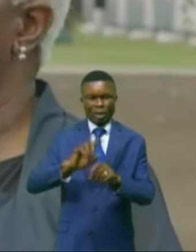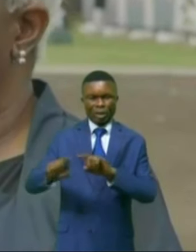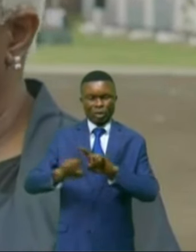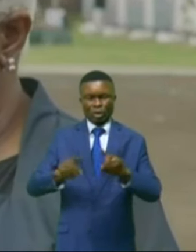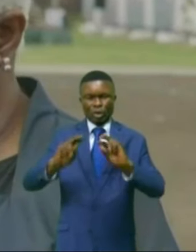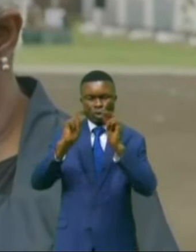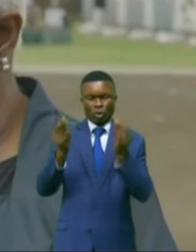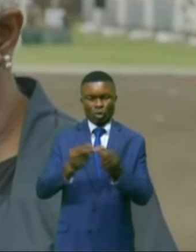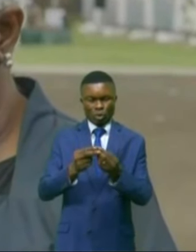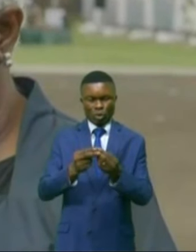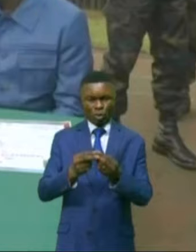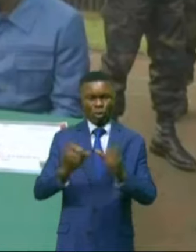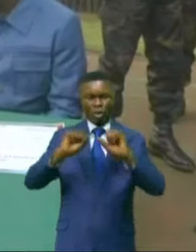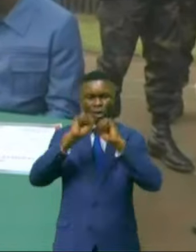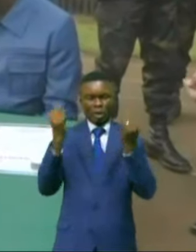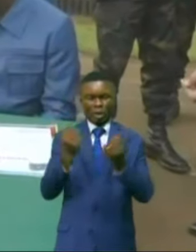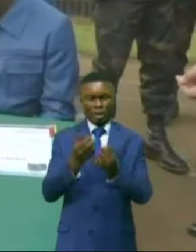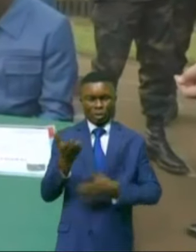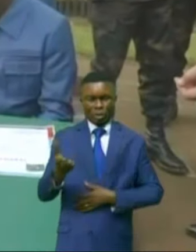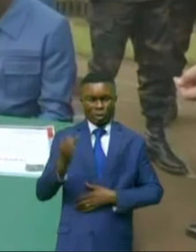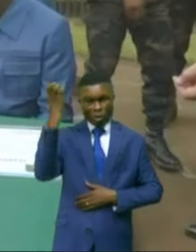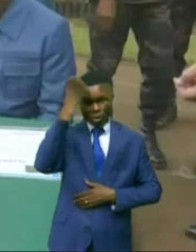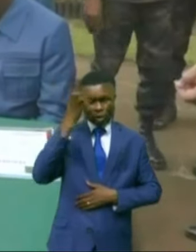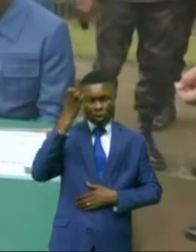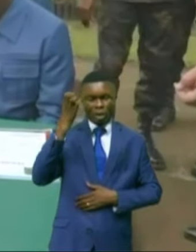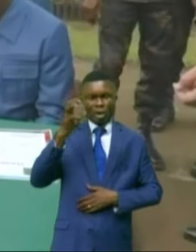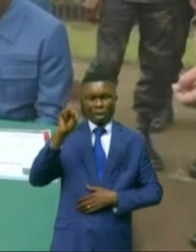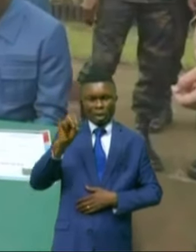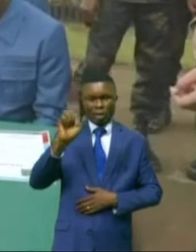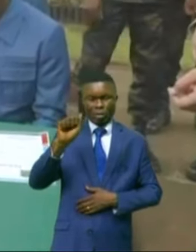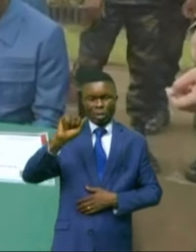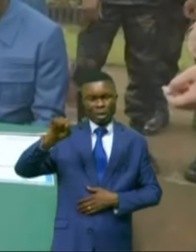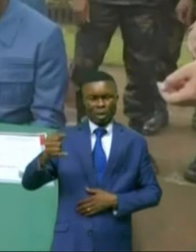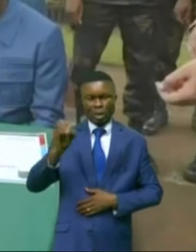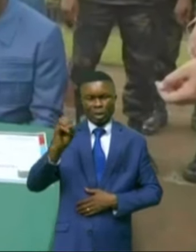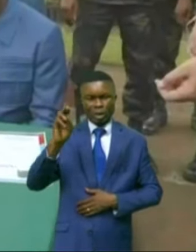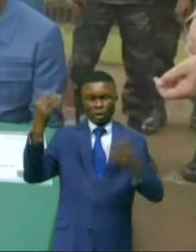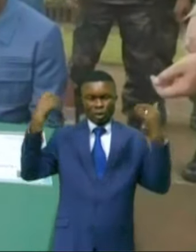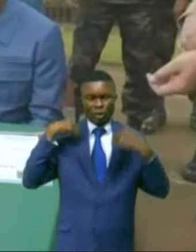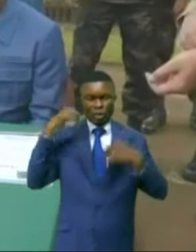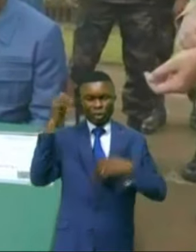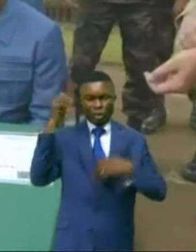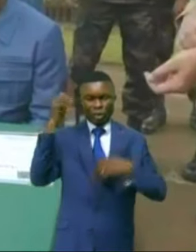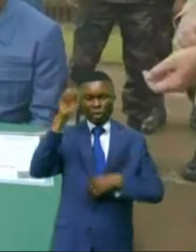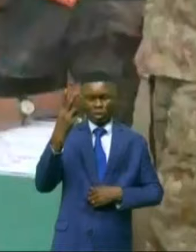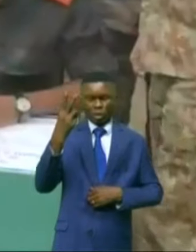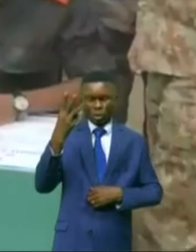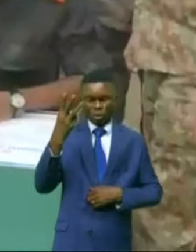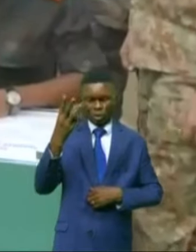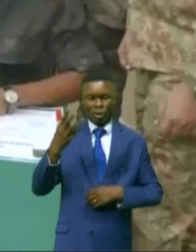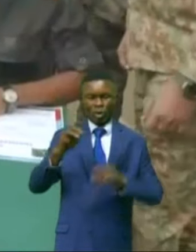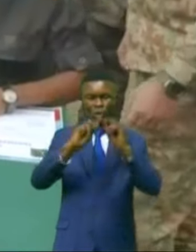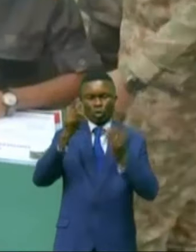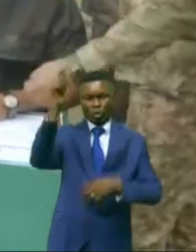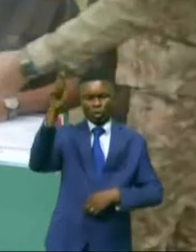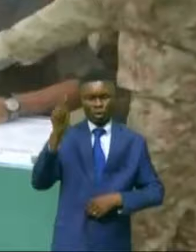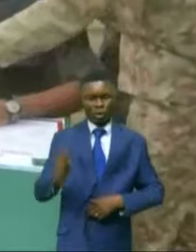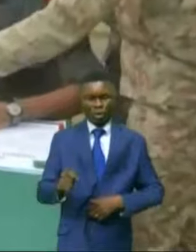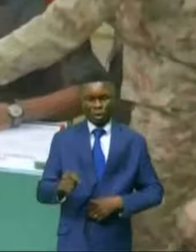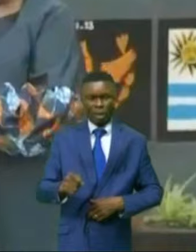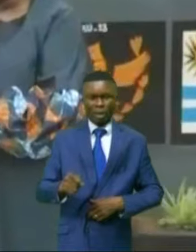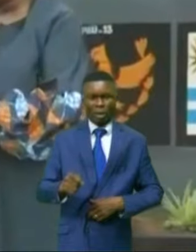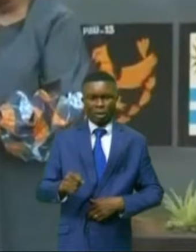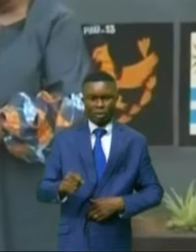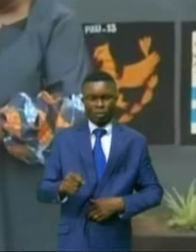parties prenantes de la société. Le général-major, commandant de la 33e région de Farnese